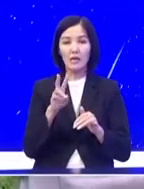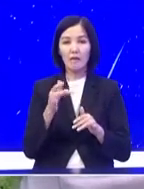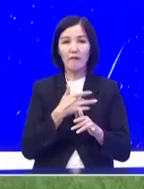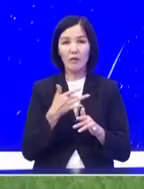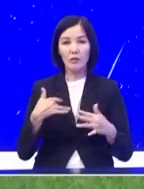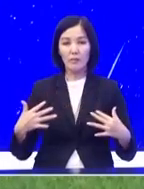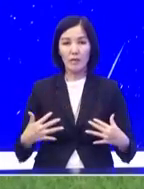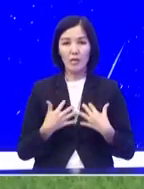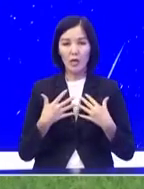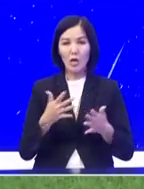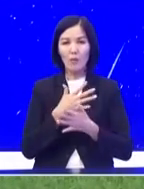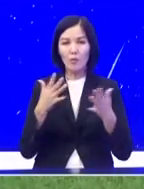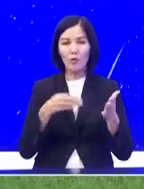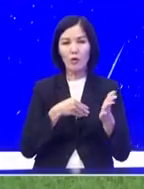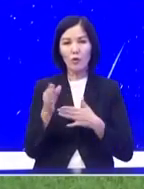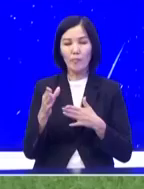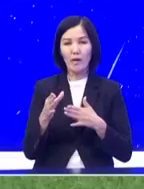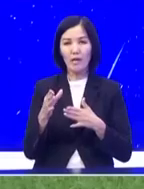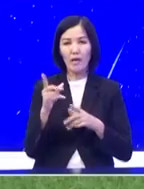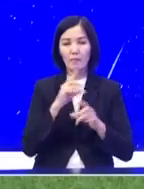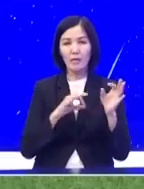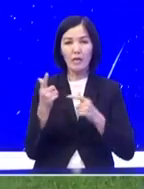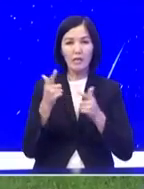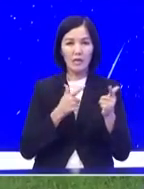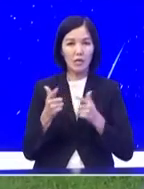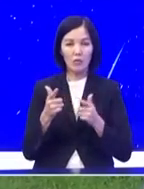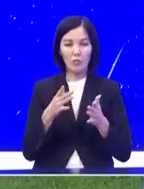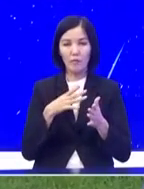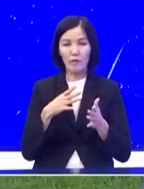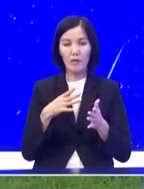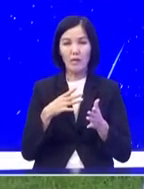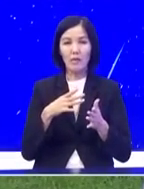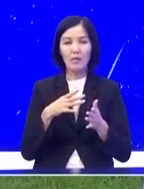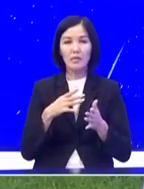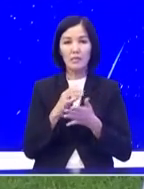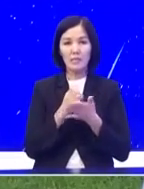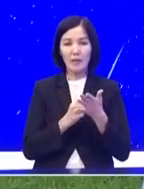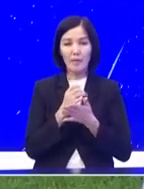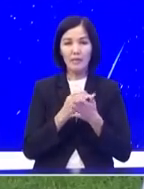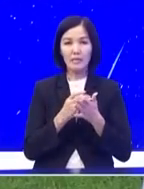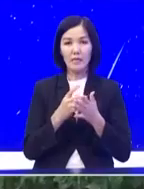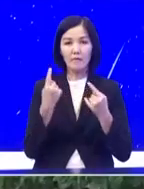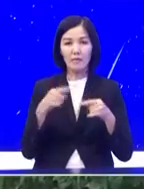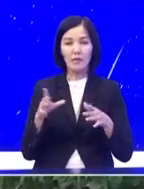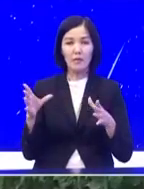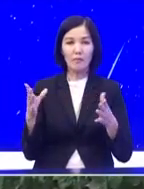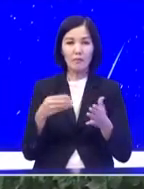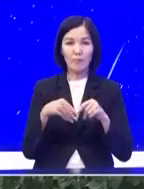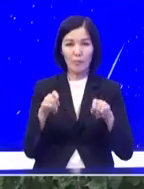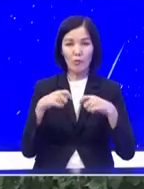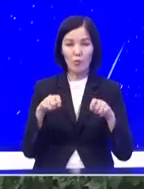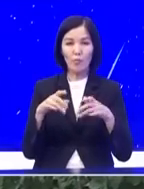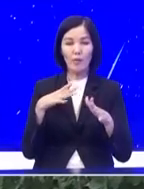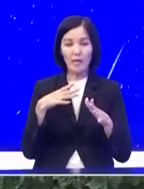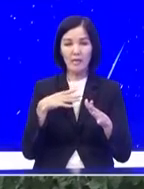с излишком закупались препаратами. Аптеки оказались не готовы к такому развороту событий, и запасы стали таять на глазах. Чтобы ситуация не повторилась,